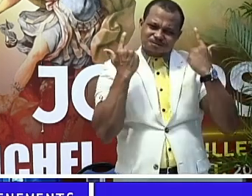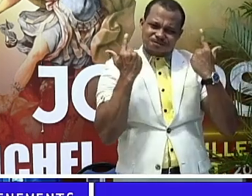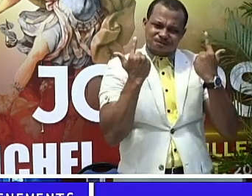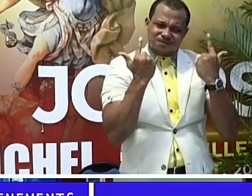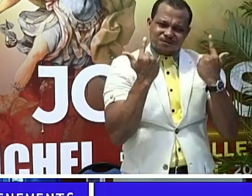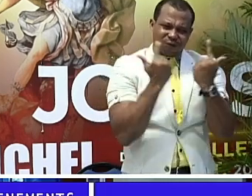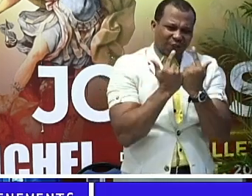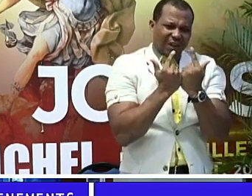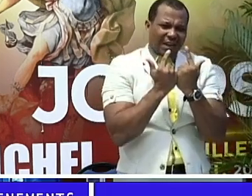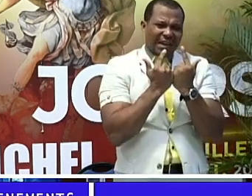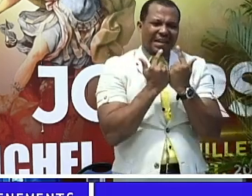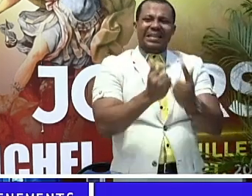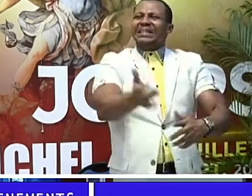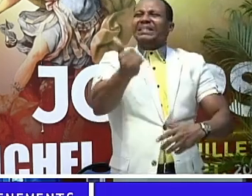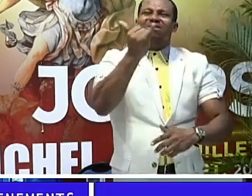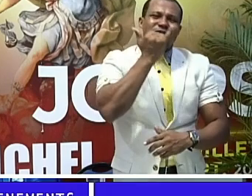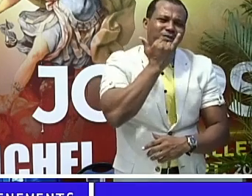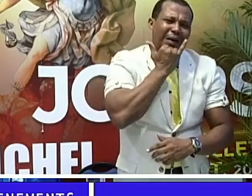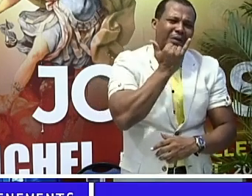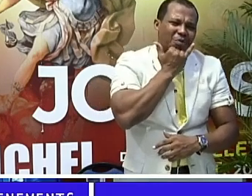de barbarie que lié.